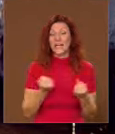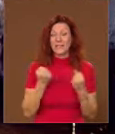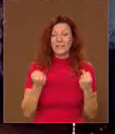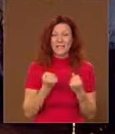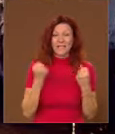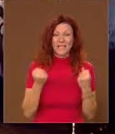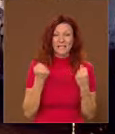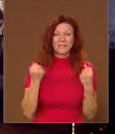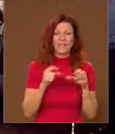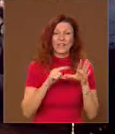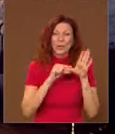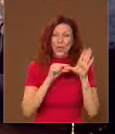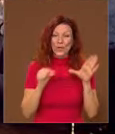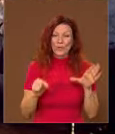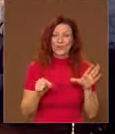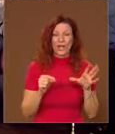лоза.